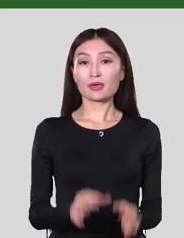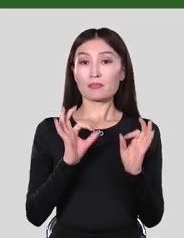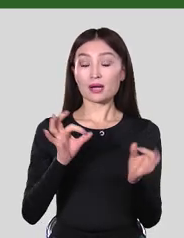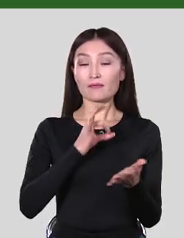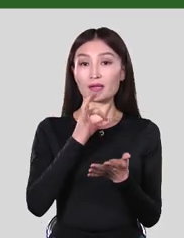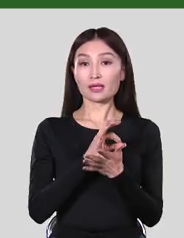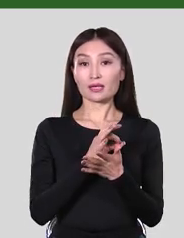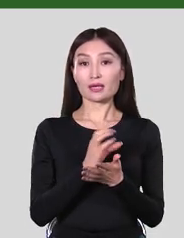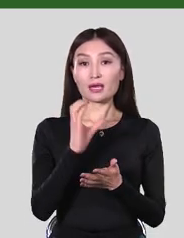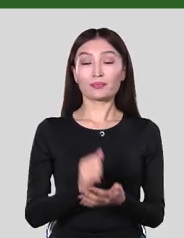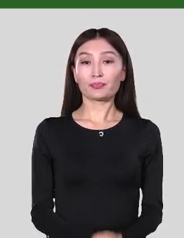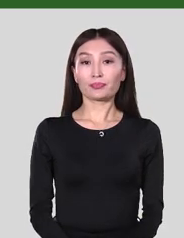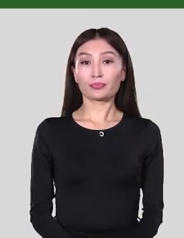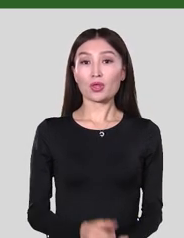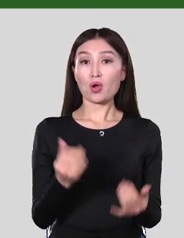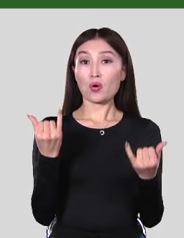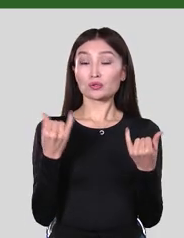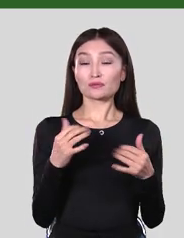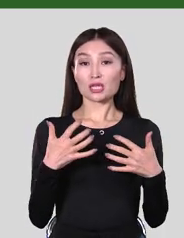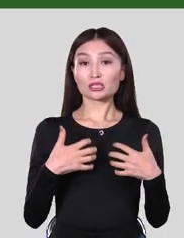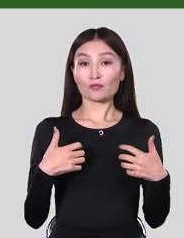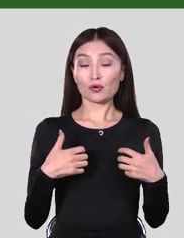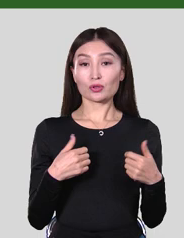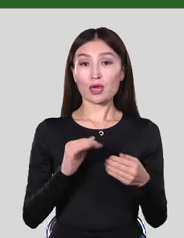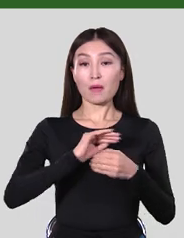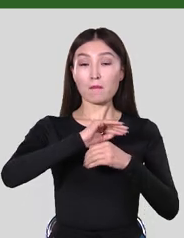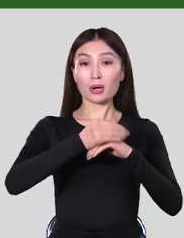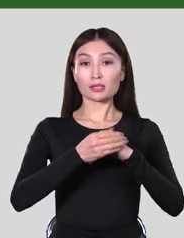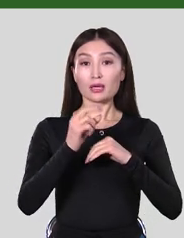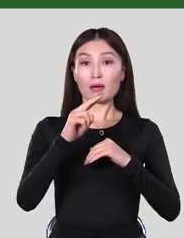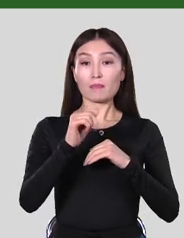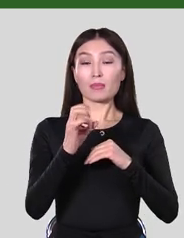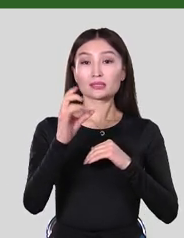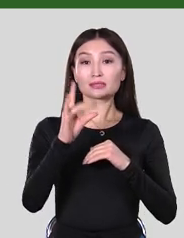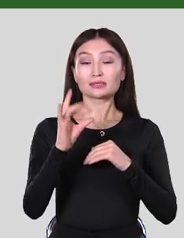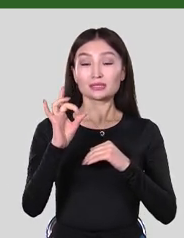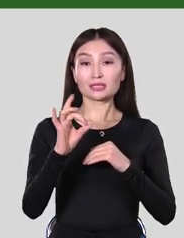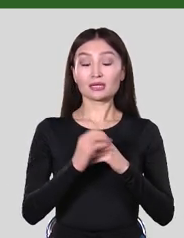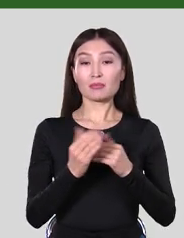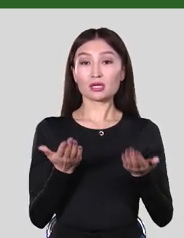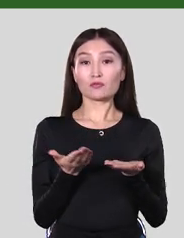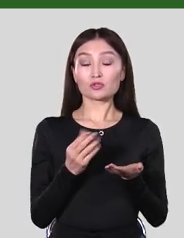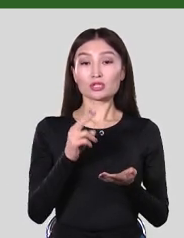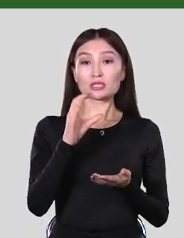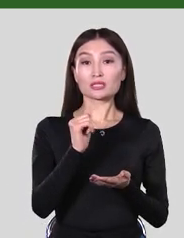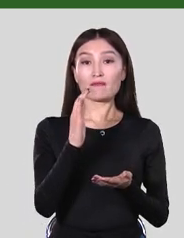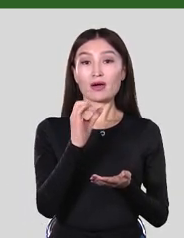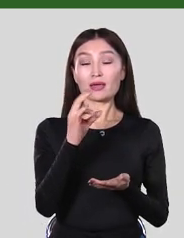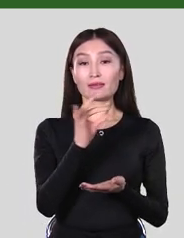Правильный ответ – сельва. Удивительное животное, покрытое панцирем, обитающее в саванне.